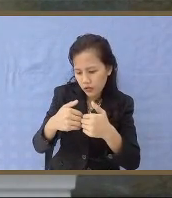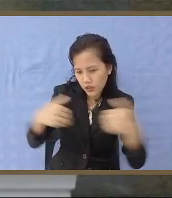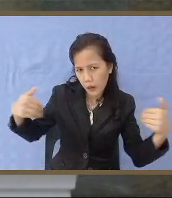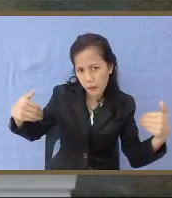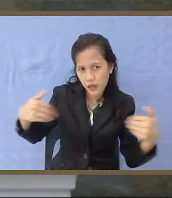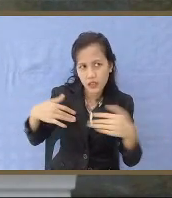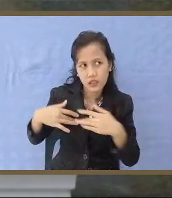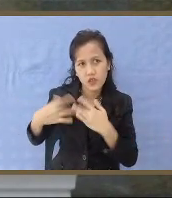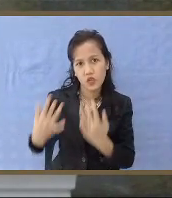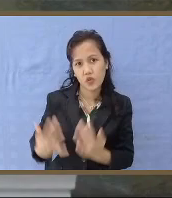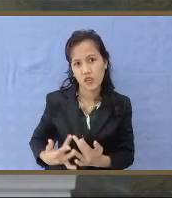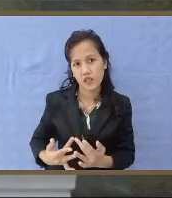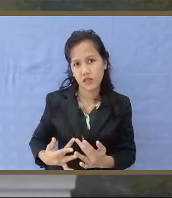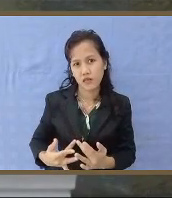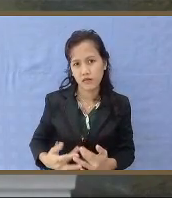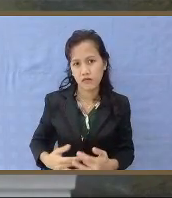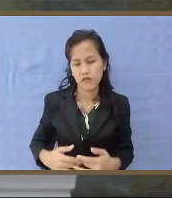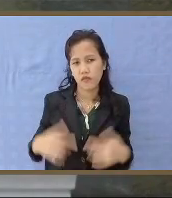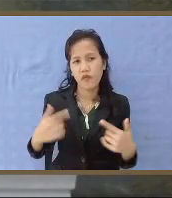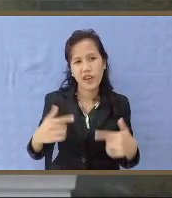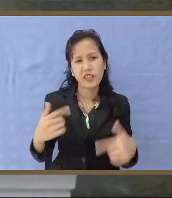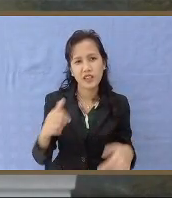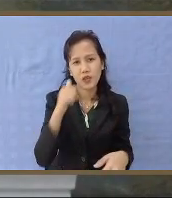hindi sila pwede magkakaibigan.